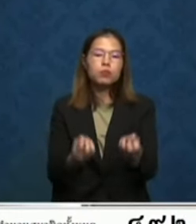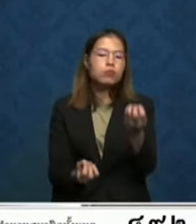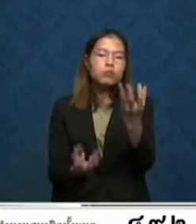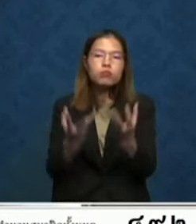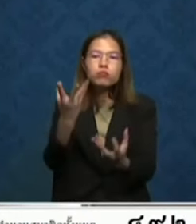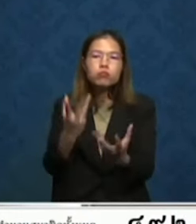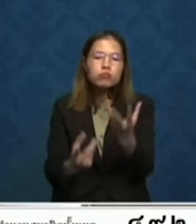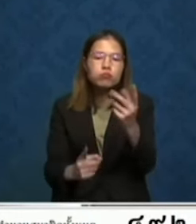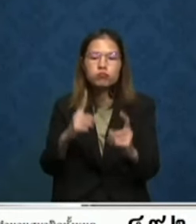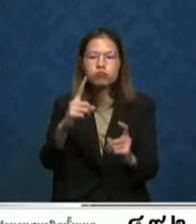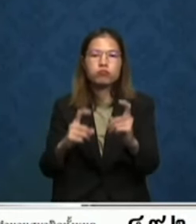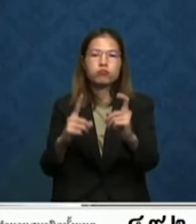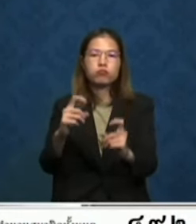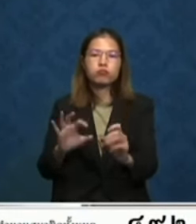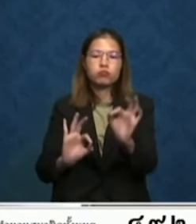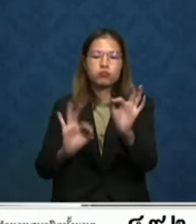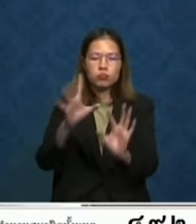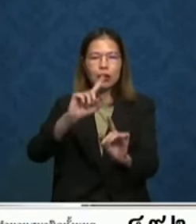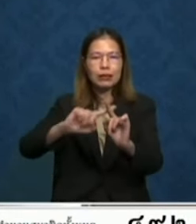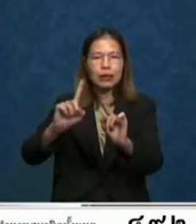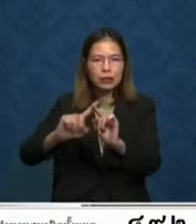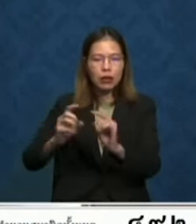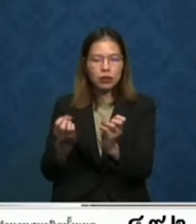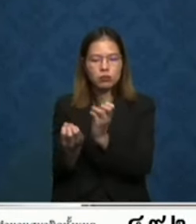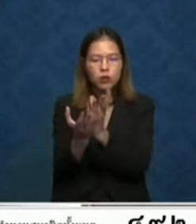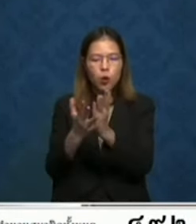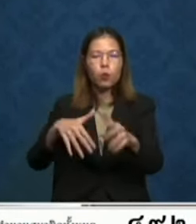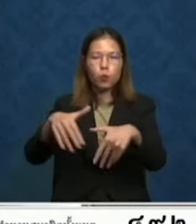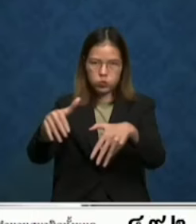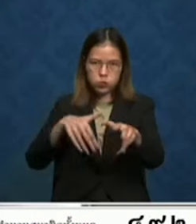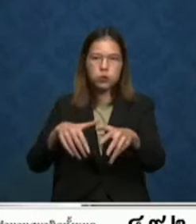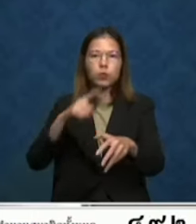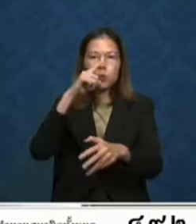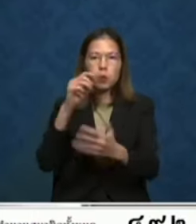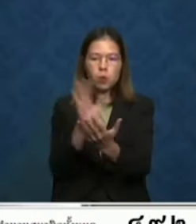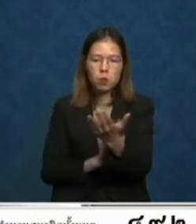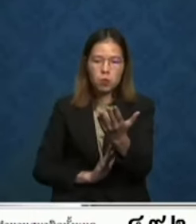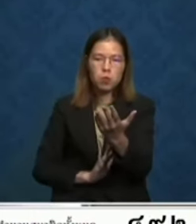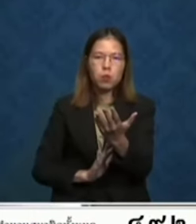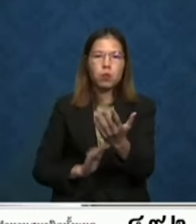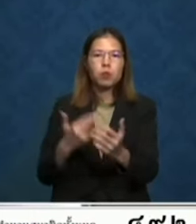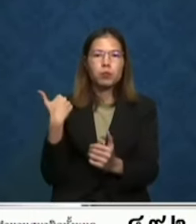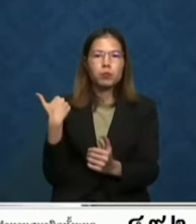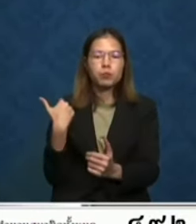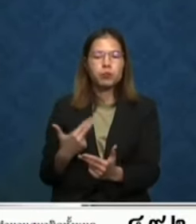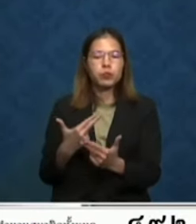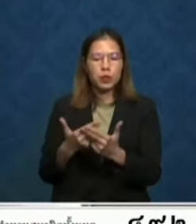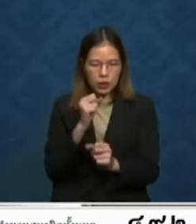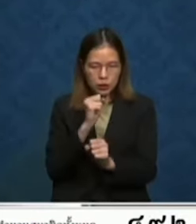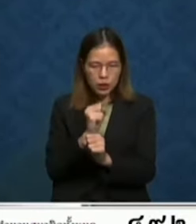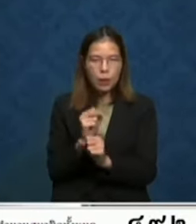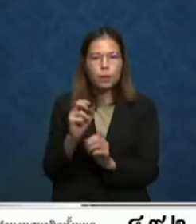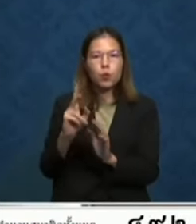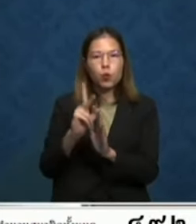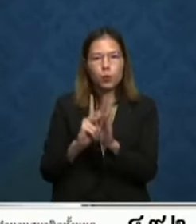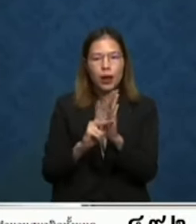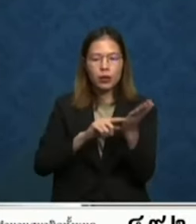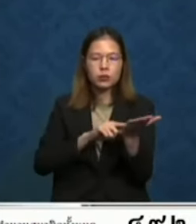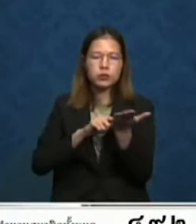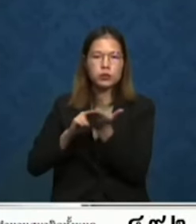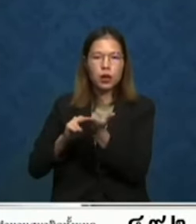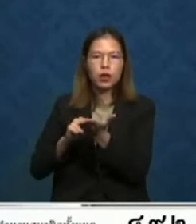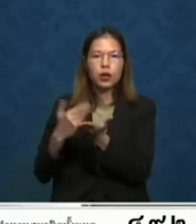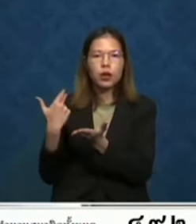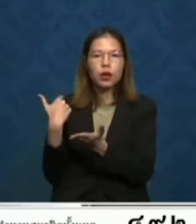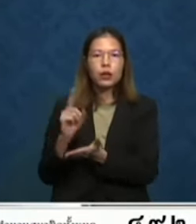ครับมันจะเกิดความเสียหายต่อประเทศชาติแล้วพี่น้องประชาชนครับฉะนั้นวันนี้เนี่ยพรรครวมไทยสร้างชาติกำลังทำกฎหมายอยู่แล้วจะเร่งเสนอเข้าสภาครับแล้วกฎหม